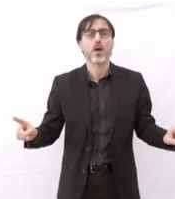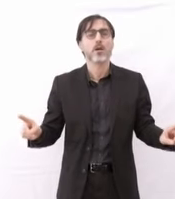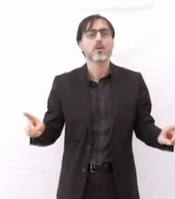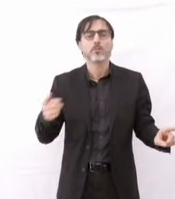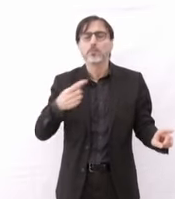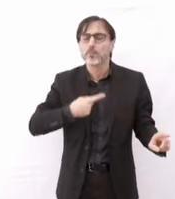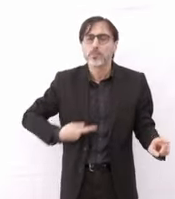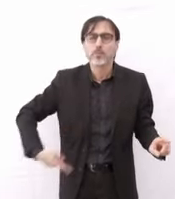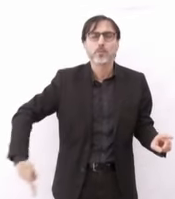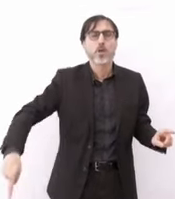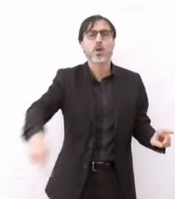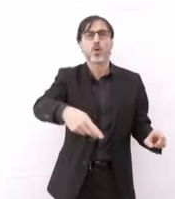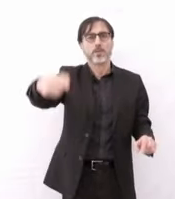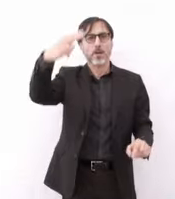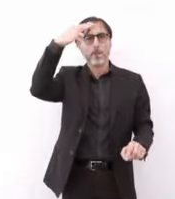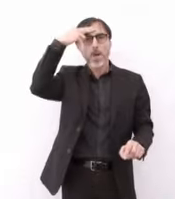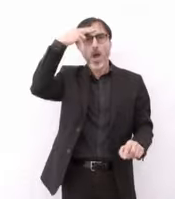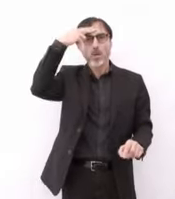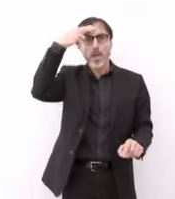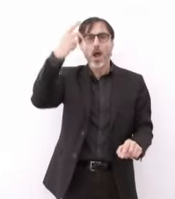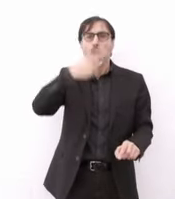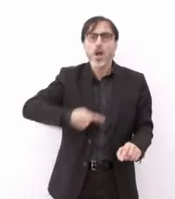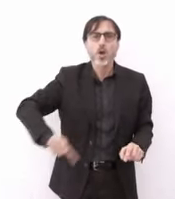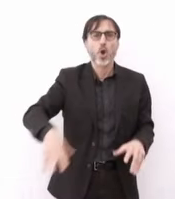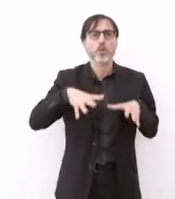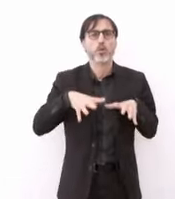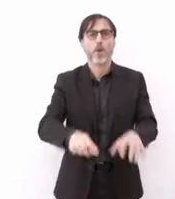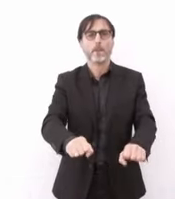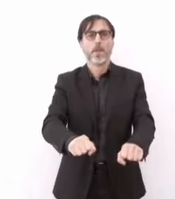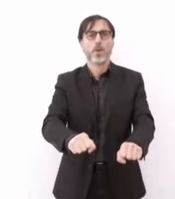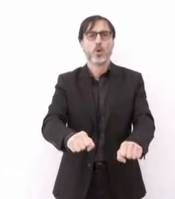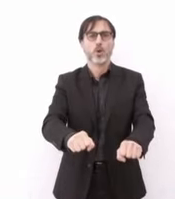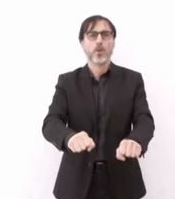la nostra memoria e il nostro impegno.